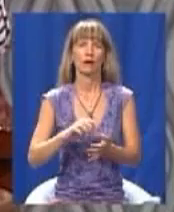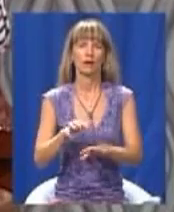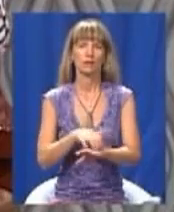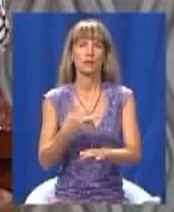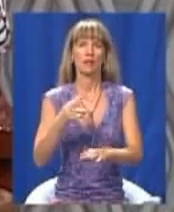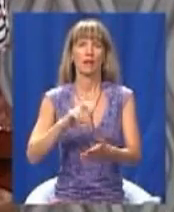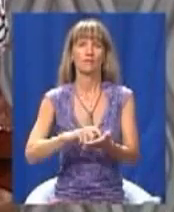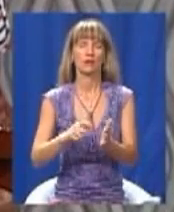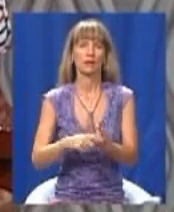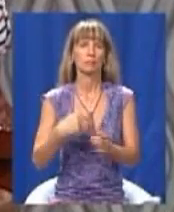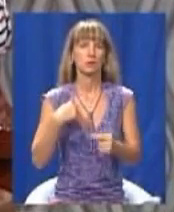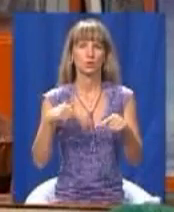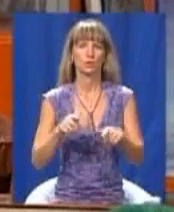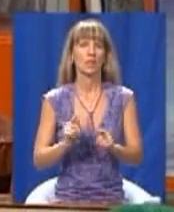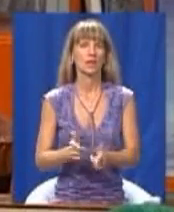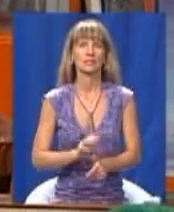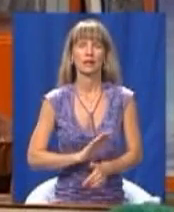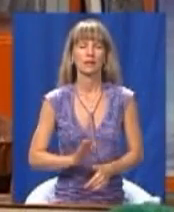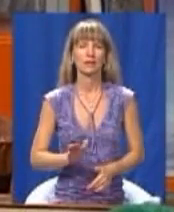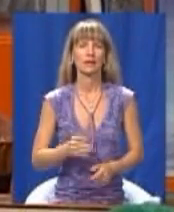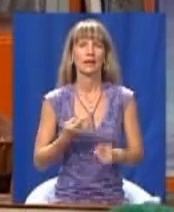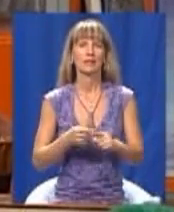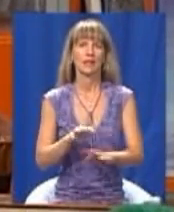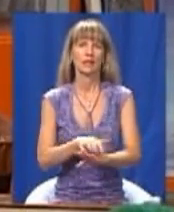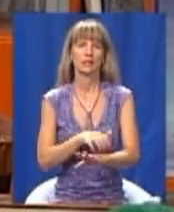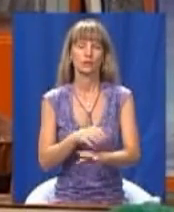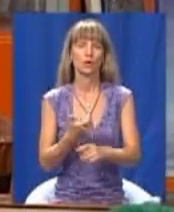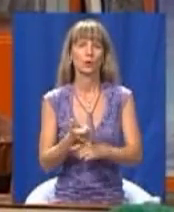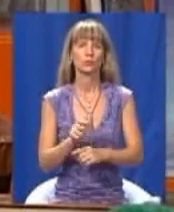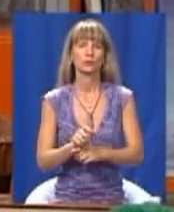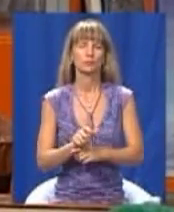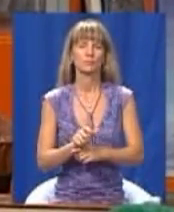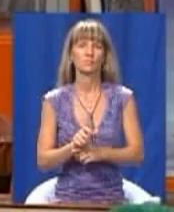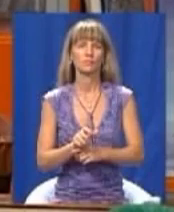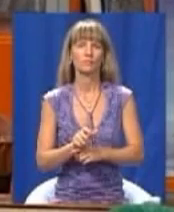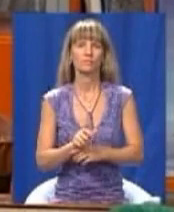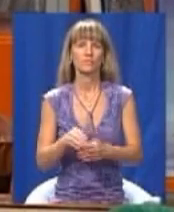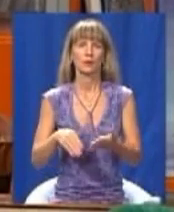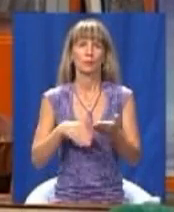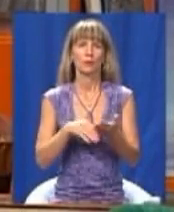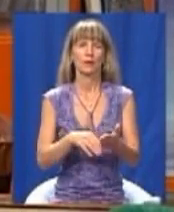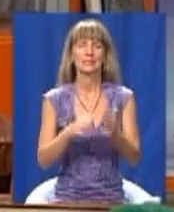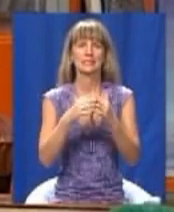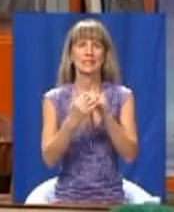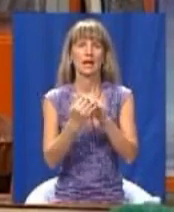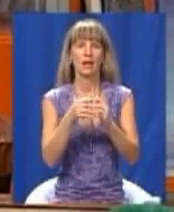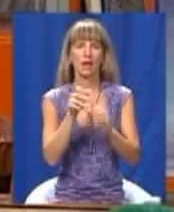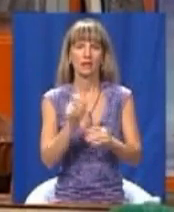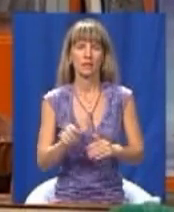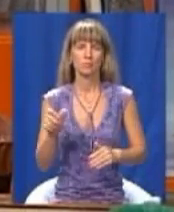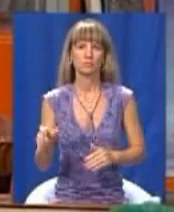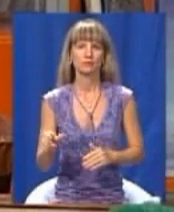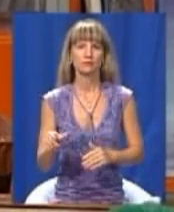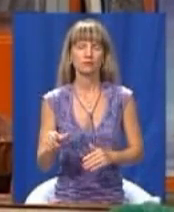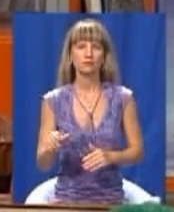проте ми тут трохи не згодні. Ця кішка дуже допомагала селянам